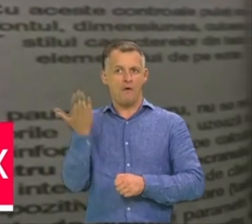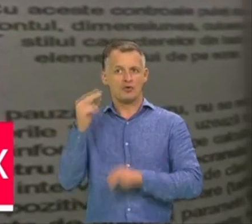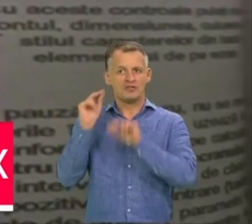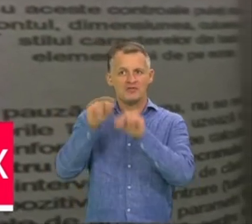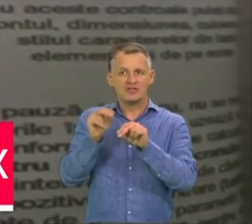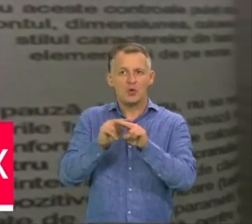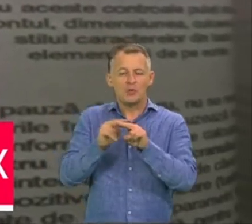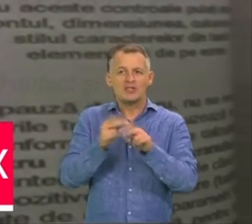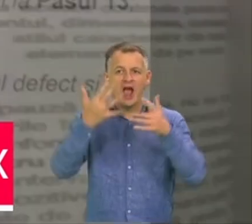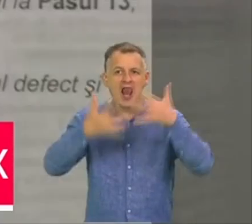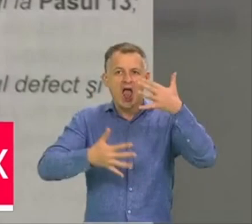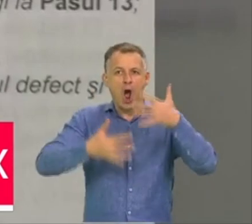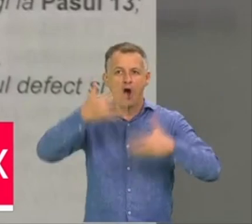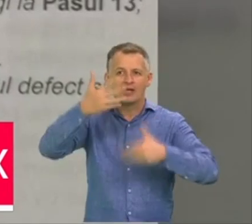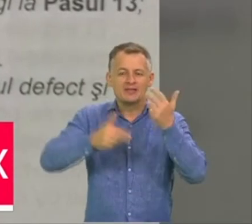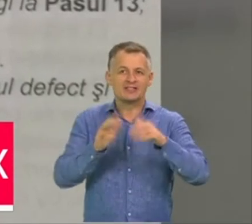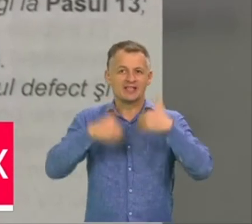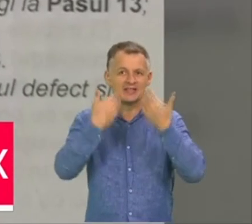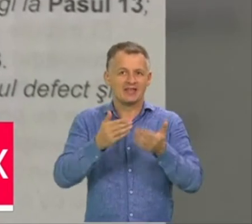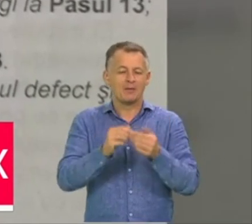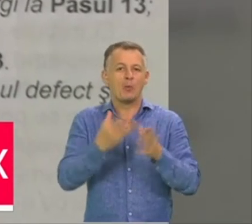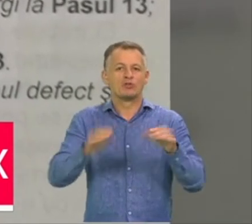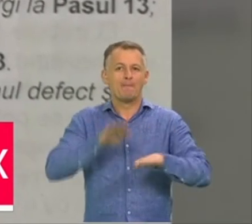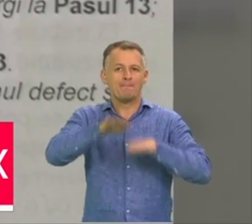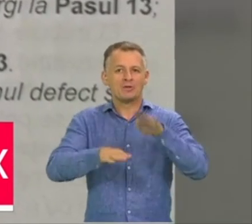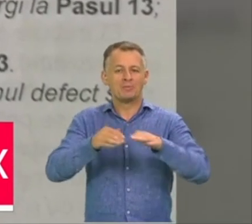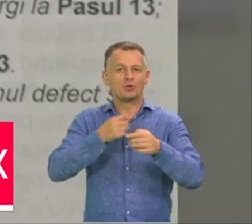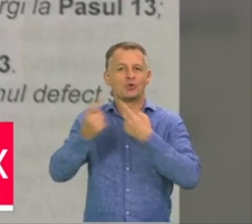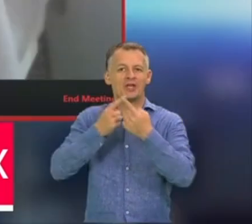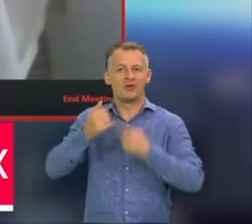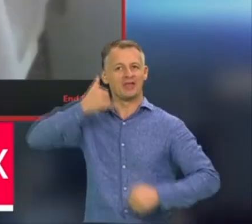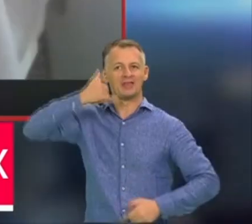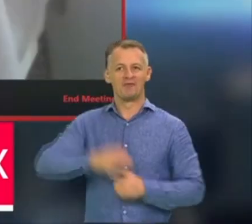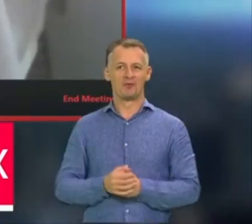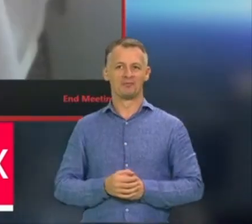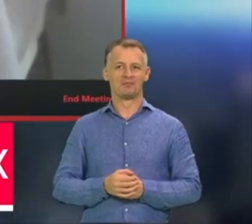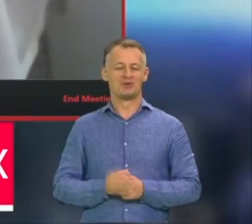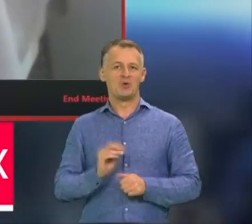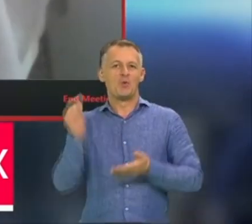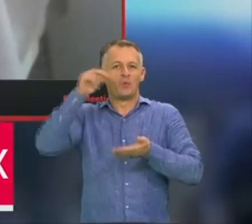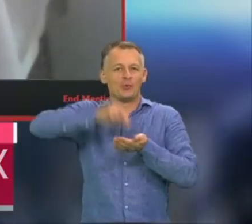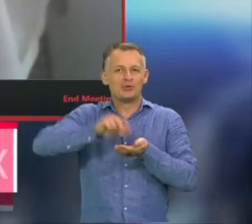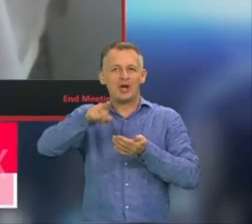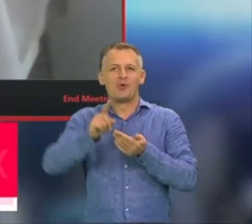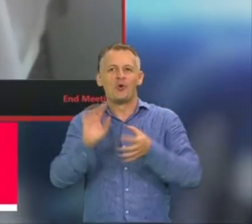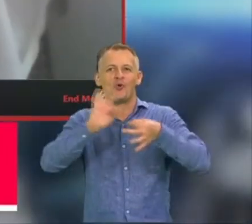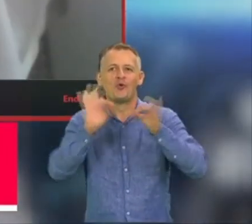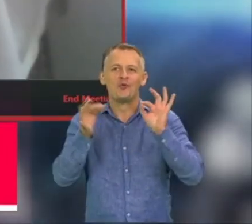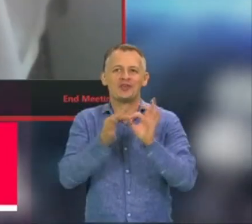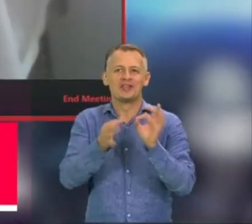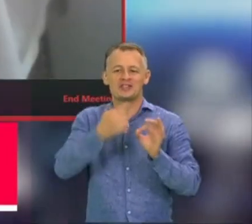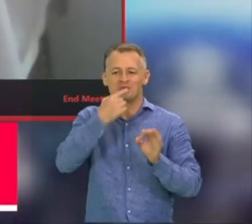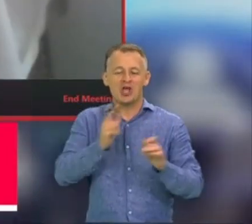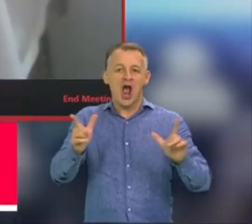înseamnă un algoritm. Drept exemplu, li s-a oferit mai mulți pași pentru o convorbire telefonică. Sunt înșirați acolo termeni precum așteaptă să